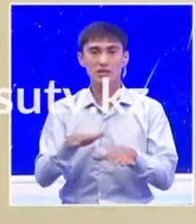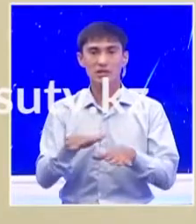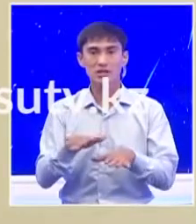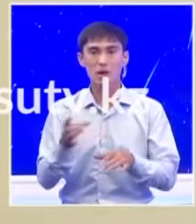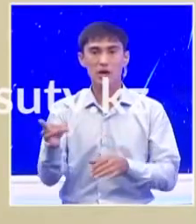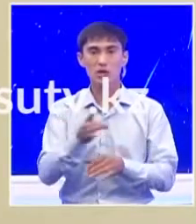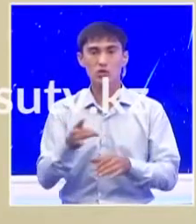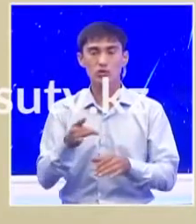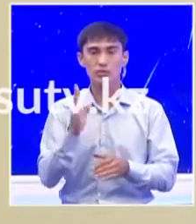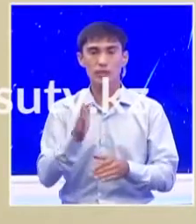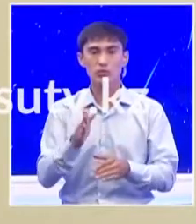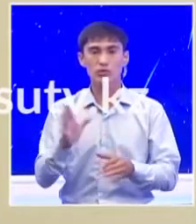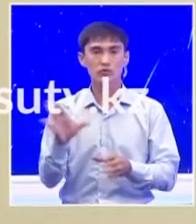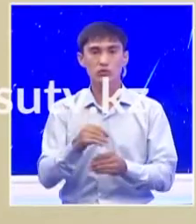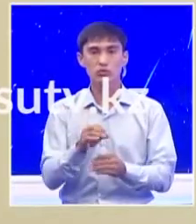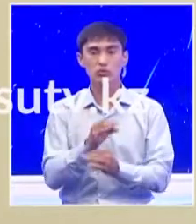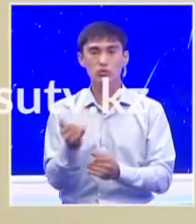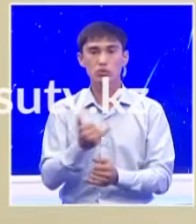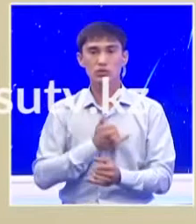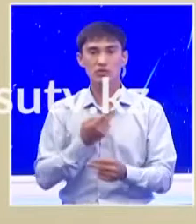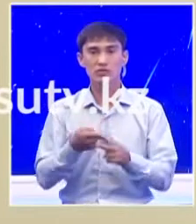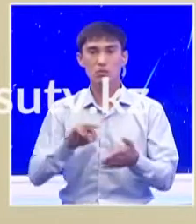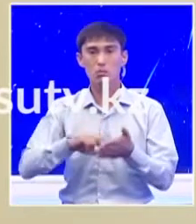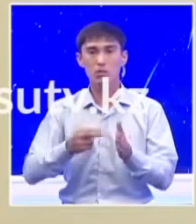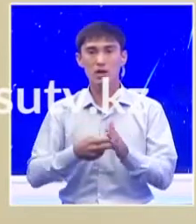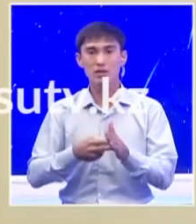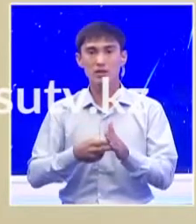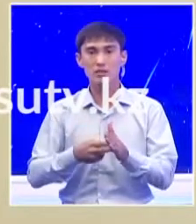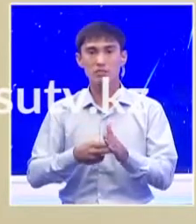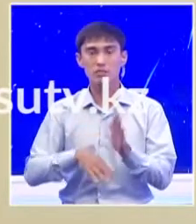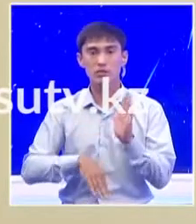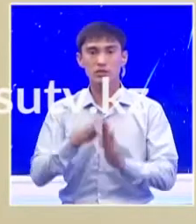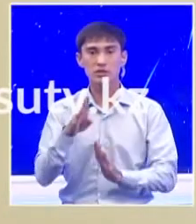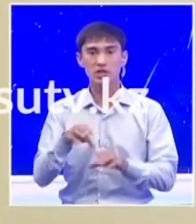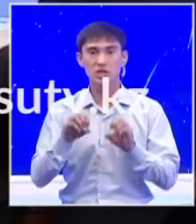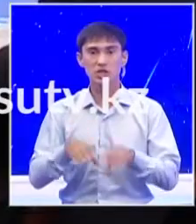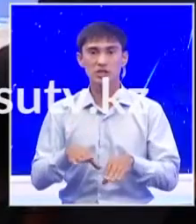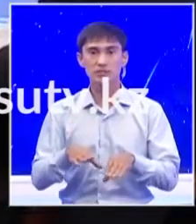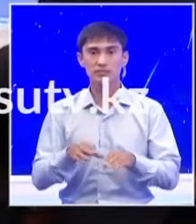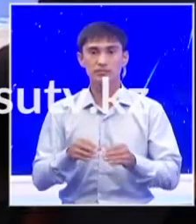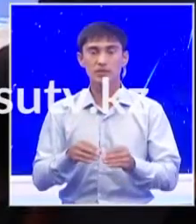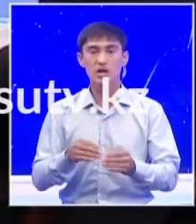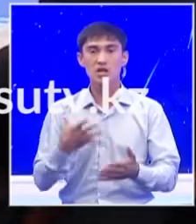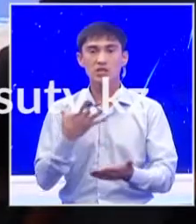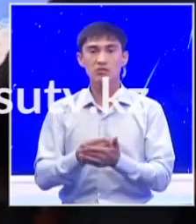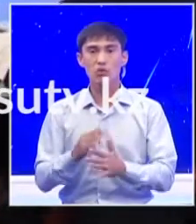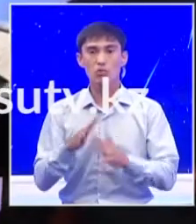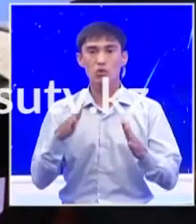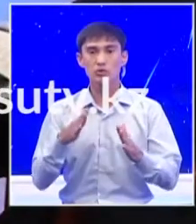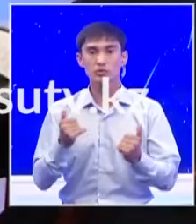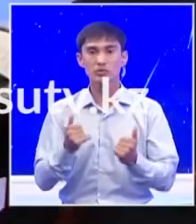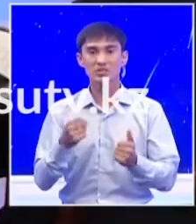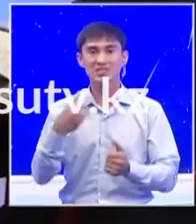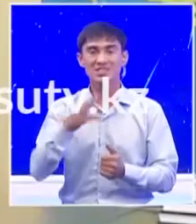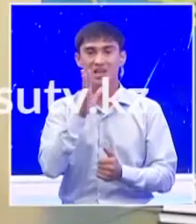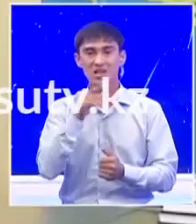районам тоже создадутся это, и все будет у нас в этом плане все-таки в позитивном решаться. За свою более чем 30-летнюю